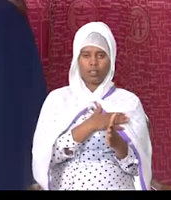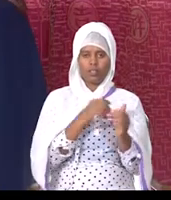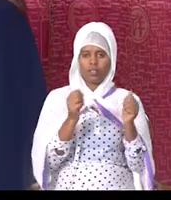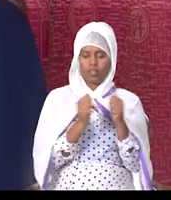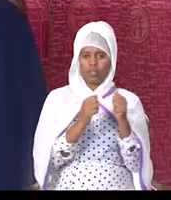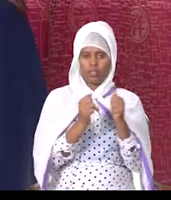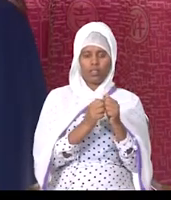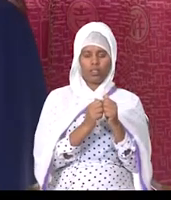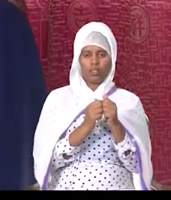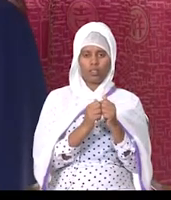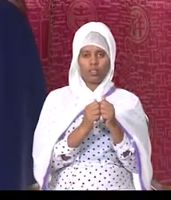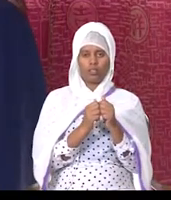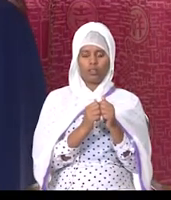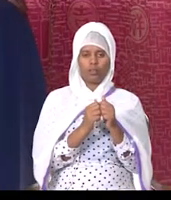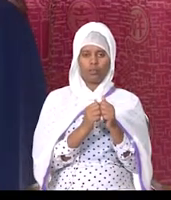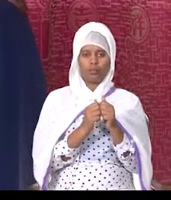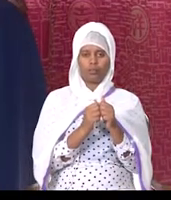ነገር